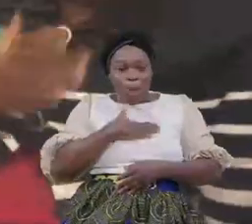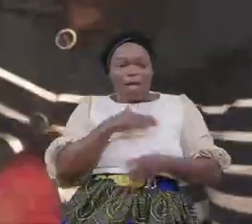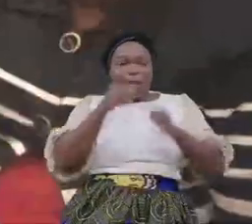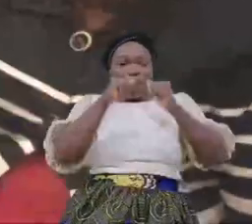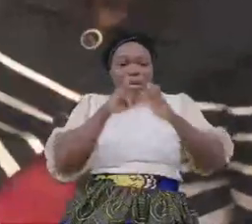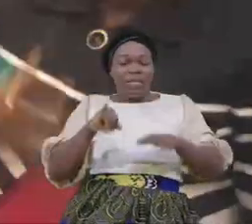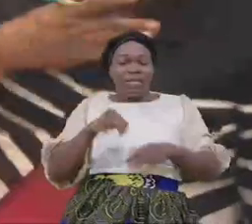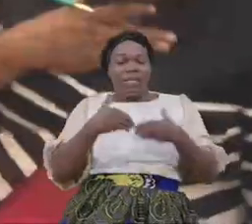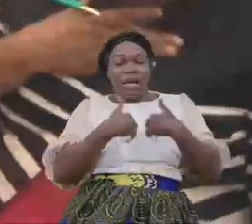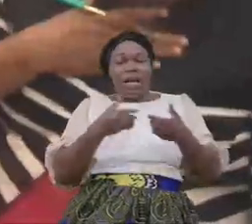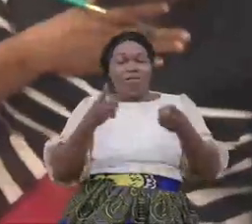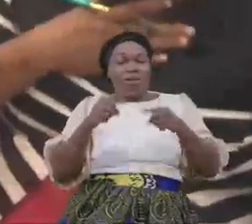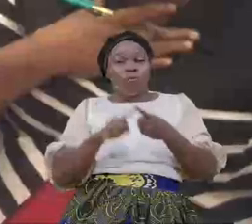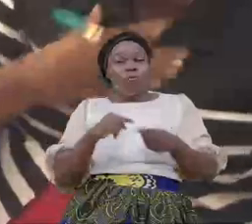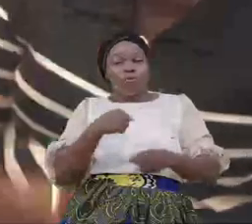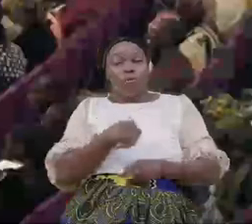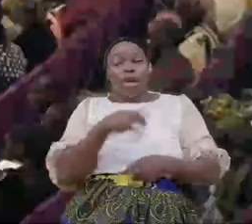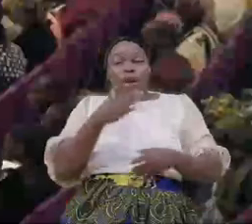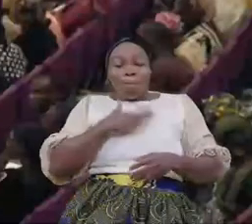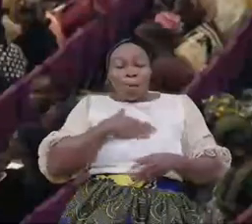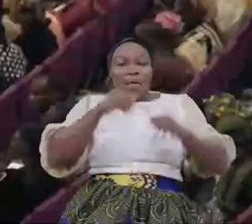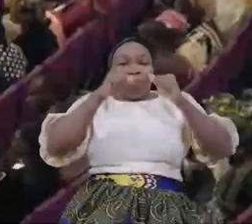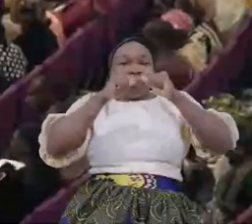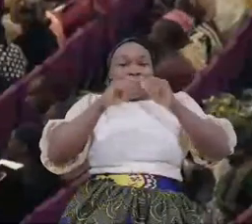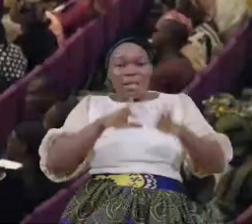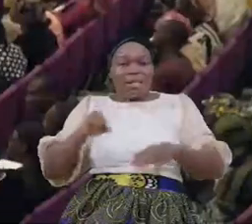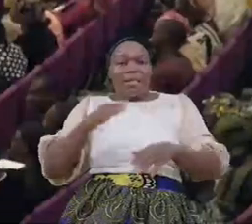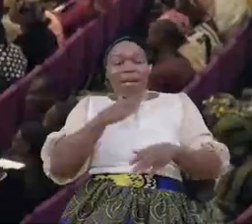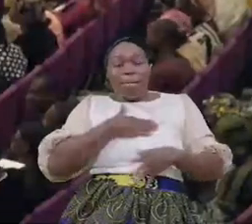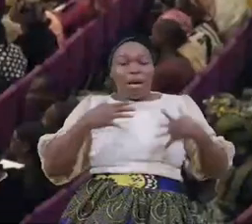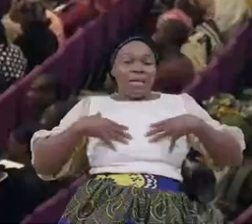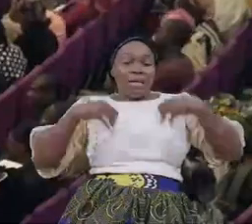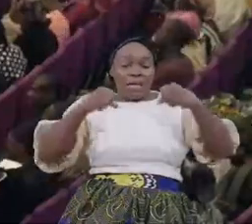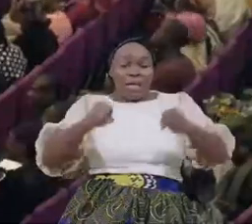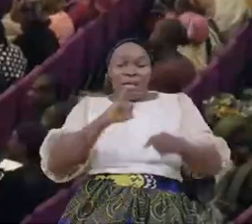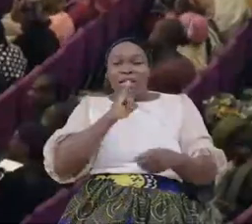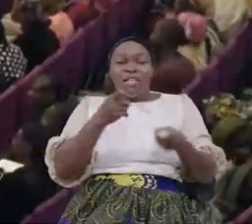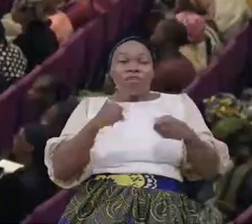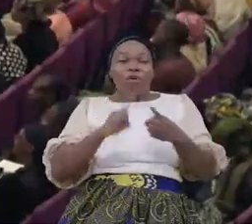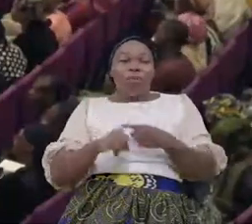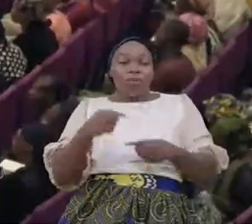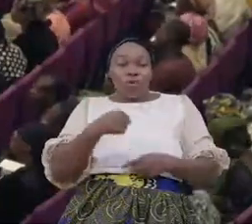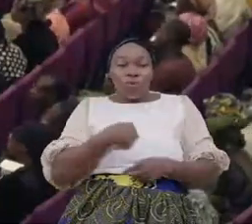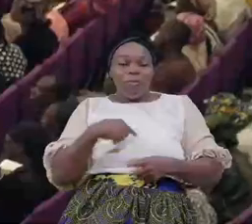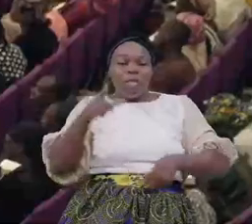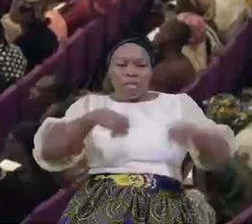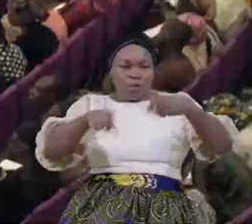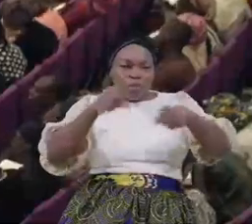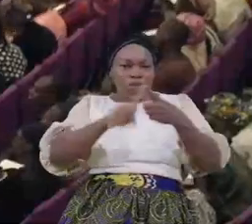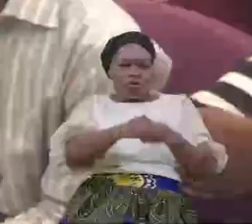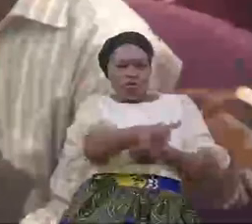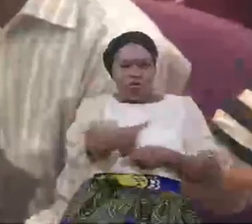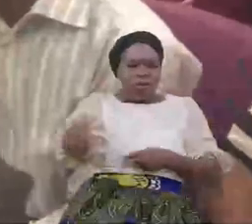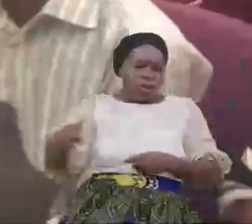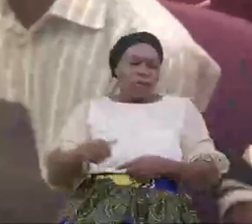venue, que ma guérison est venue. J'ai la pleine conviction que ma montagne s'est déplacée. J'ai la pleine conviction que le joug est brisé ce soir.